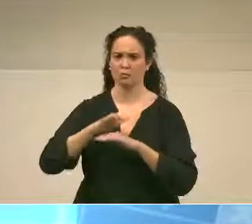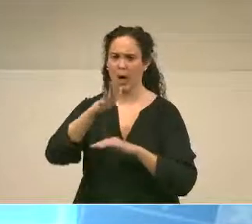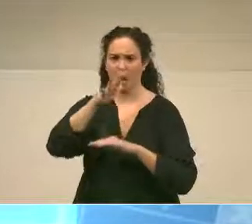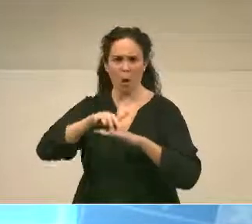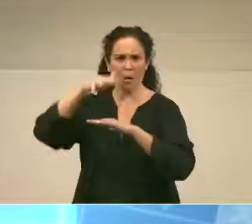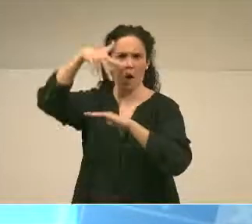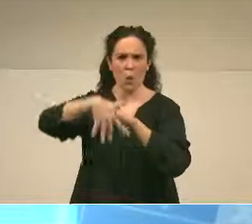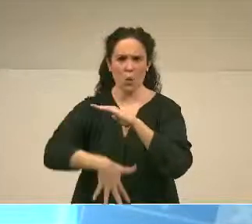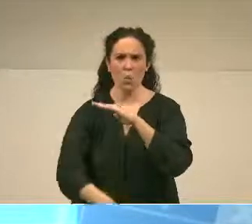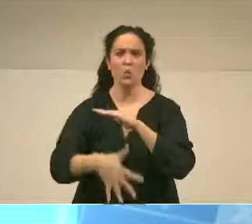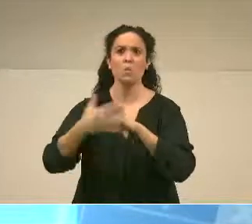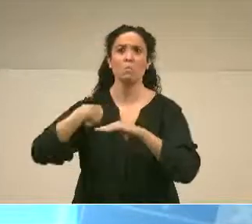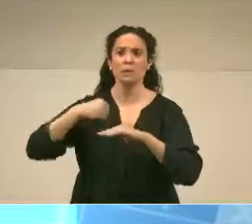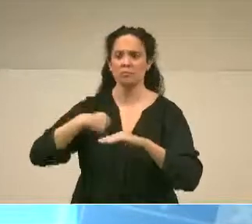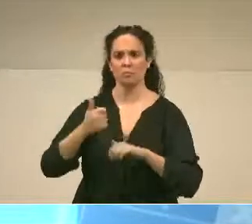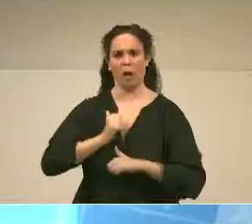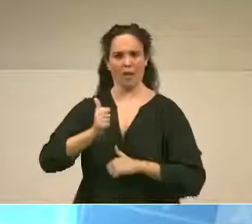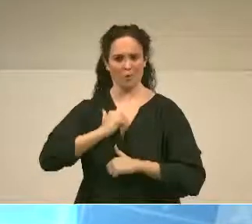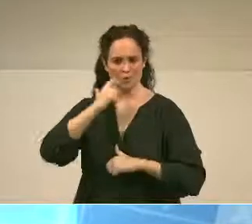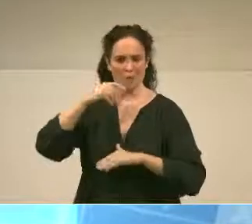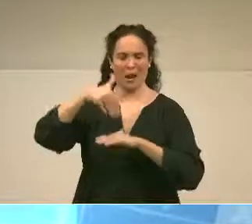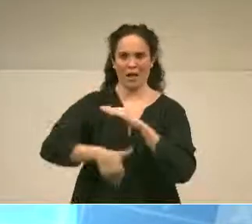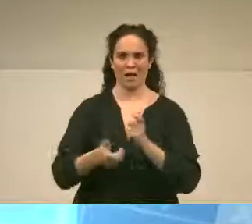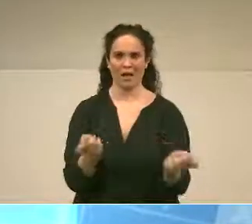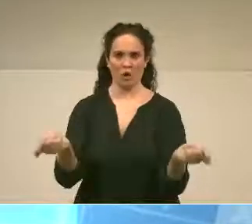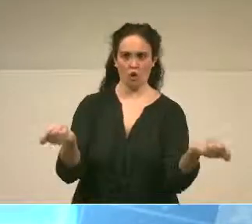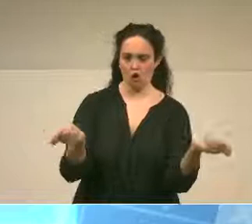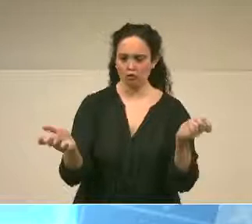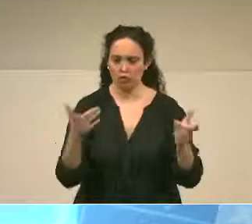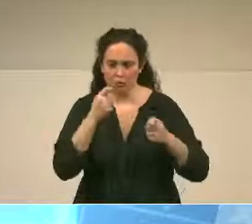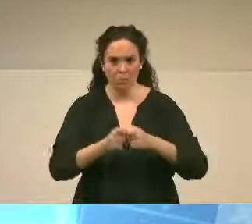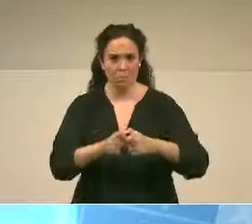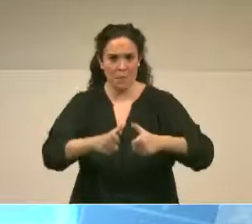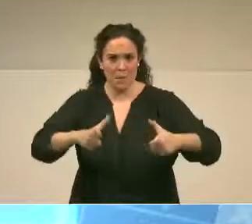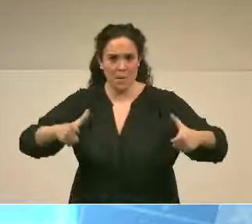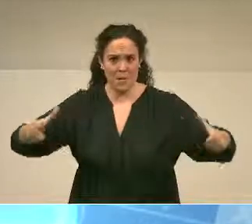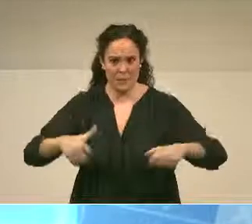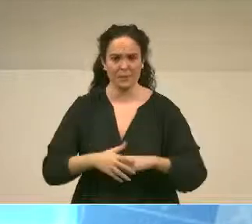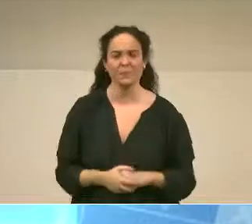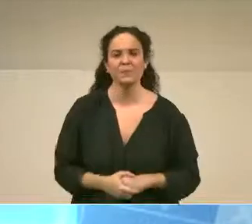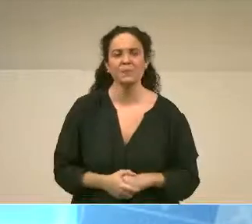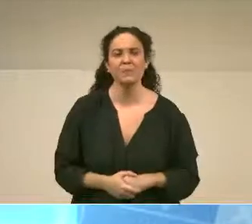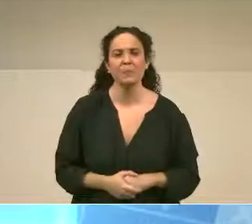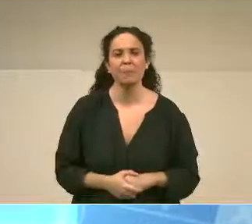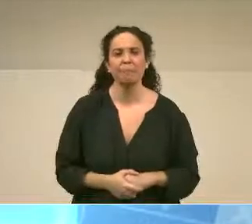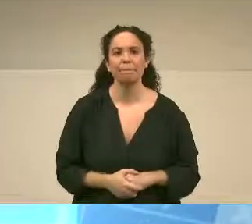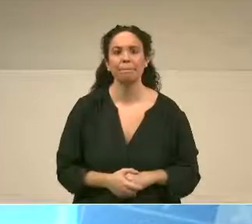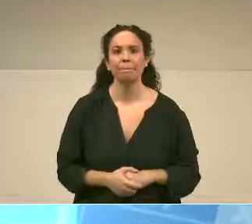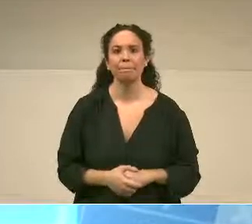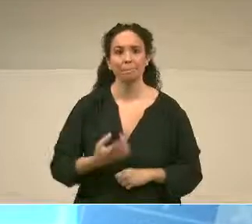direnean nolabait gune horiek eteten dituzte uholdea horiek handiagoak izatea. Eta